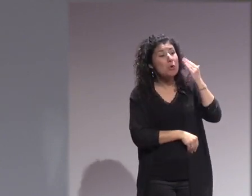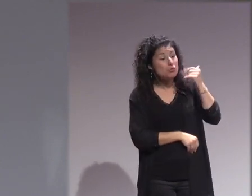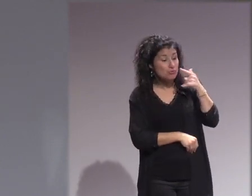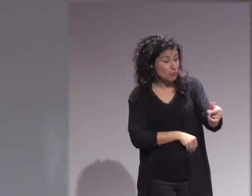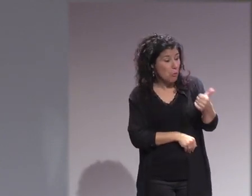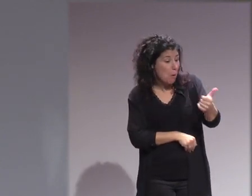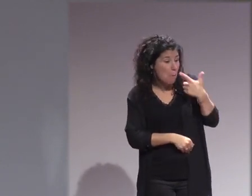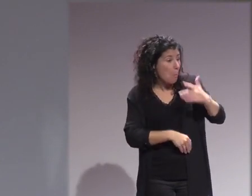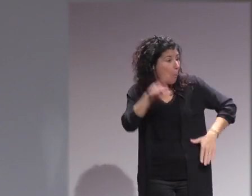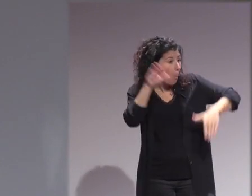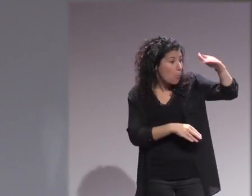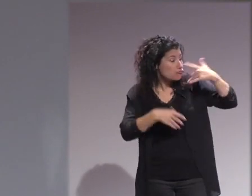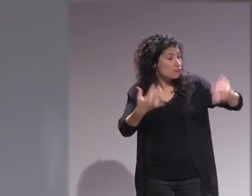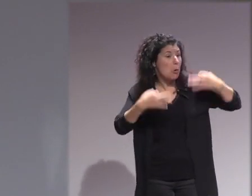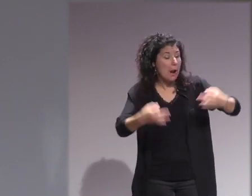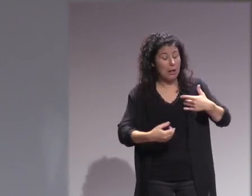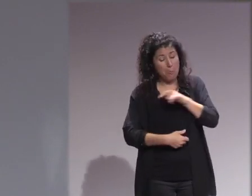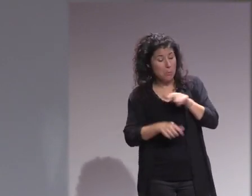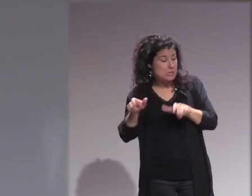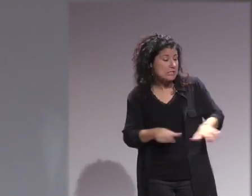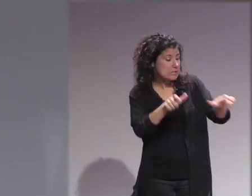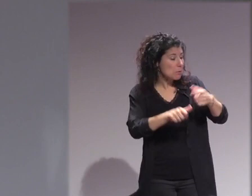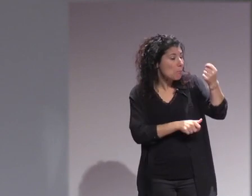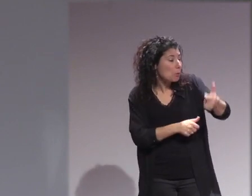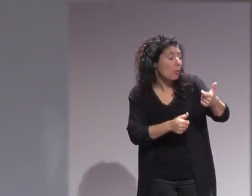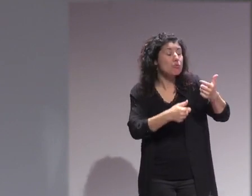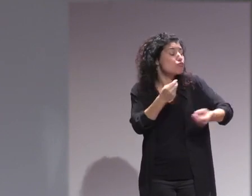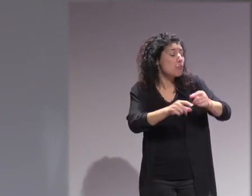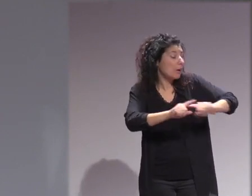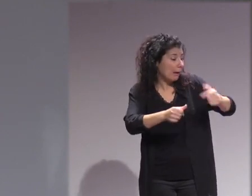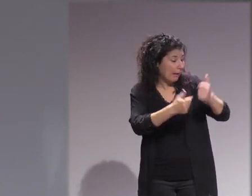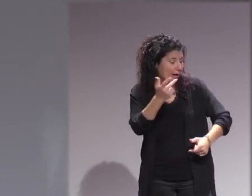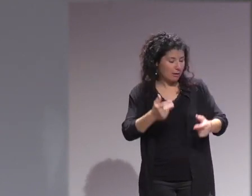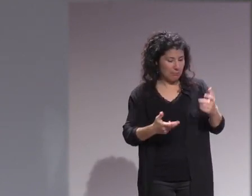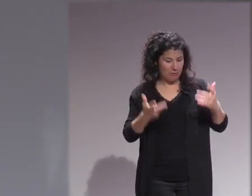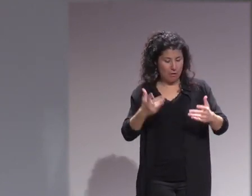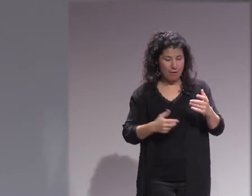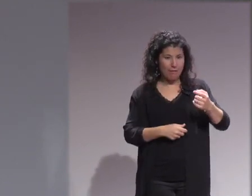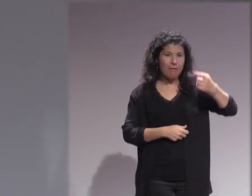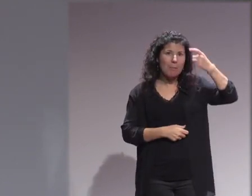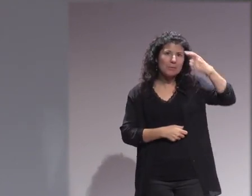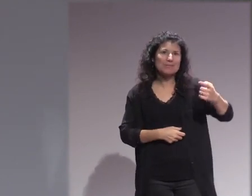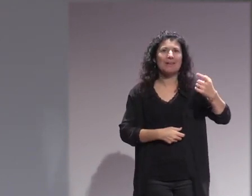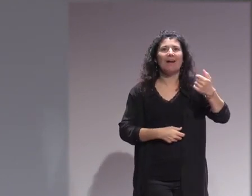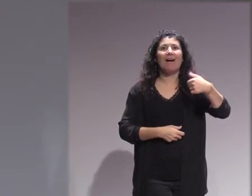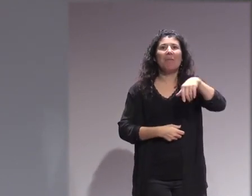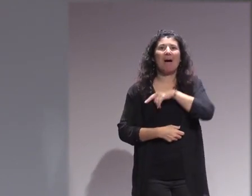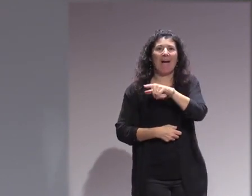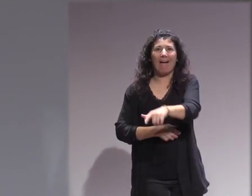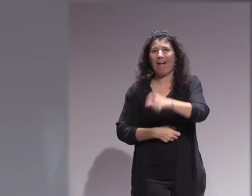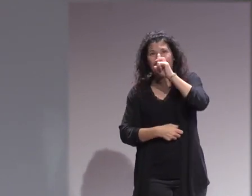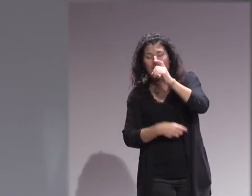expérience-là, et où, comme la journaliste qu'on a entendu parler, on pense que bah, le racisme, c'est seulement si les Noirs, les Arabes, les Asiatiques ne sont pas assez